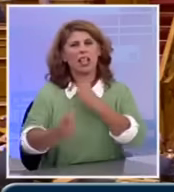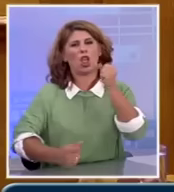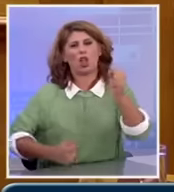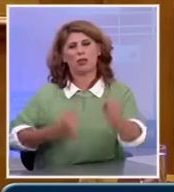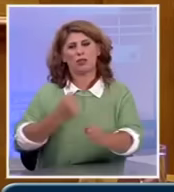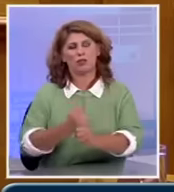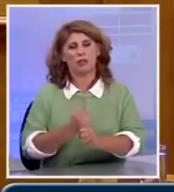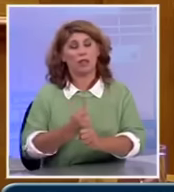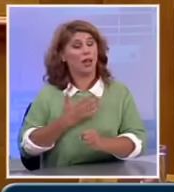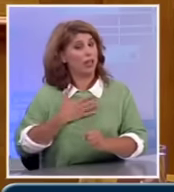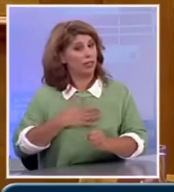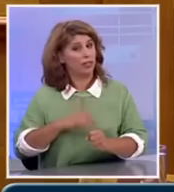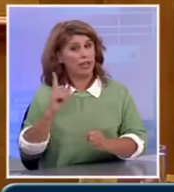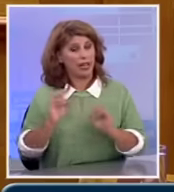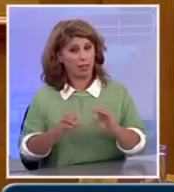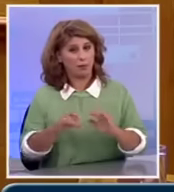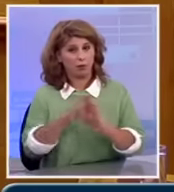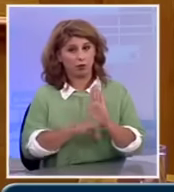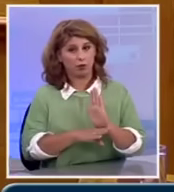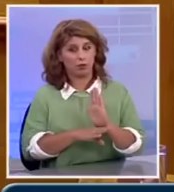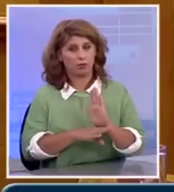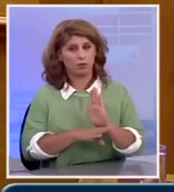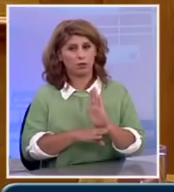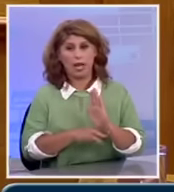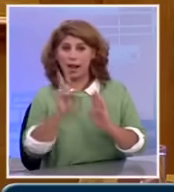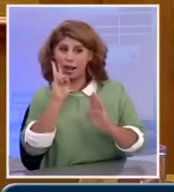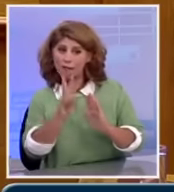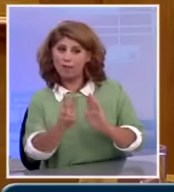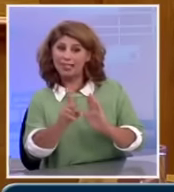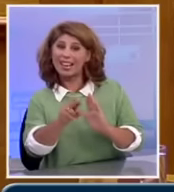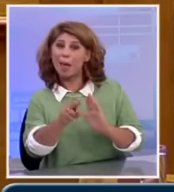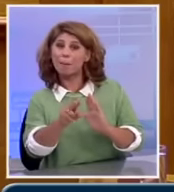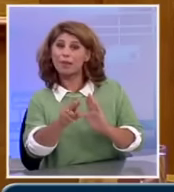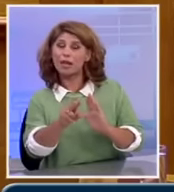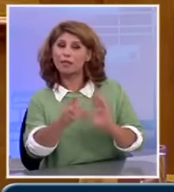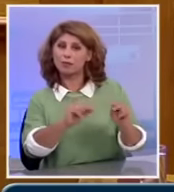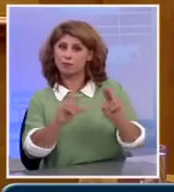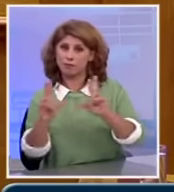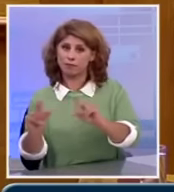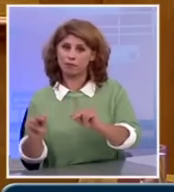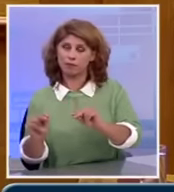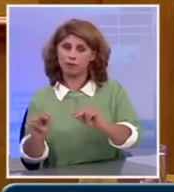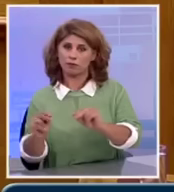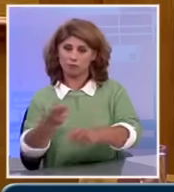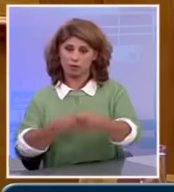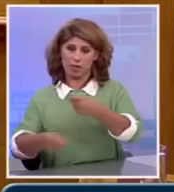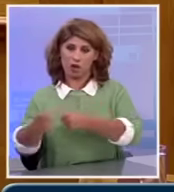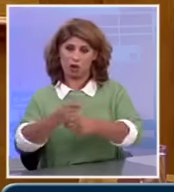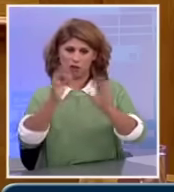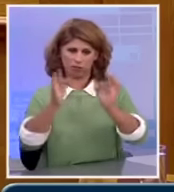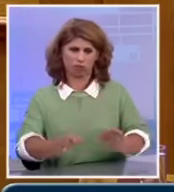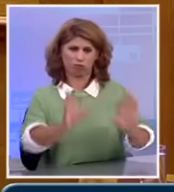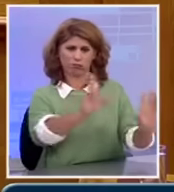θέλει λοιπόν ένα εκπαιδευτικό σύστημα κατ εικόνα και ομοίωση της αγοράς και αυτό γίνεται ακόμα πιο